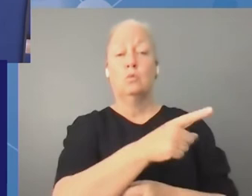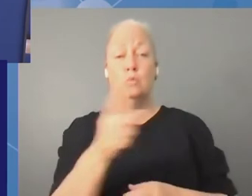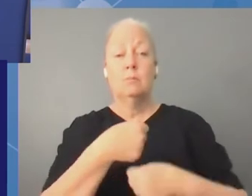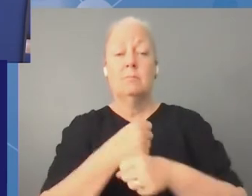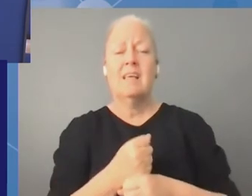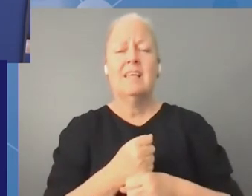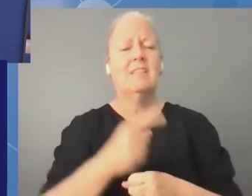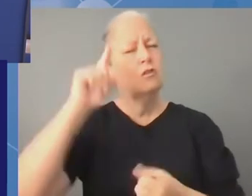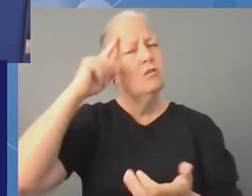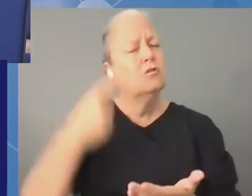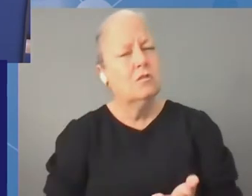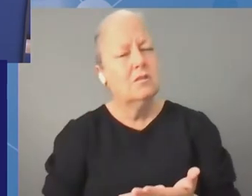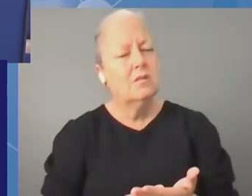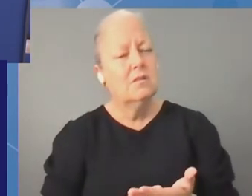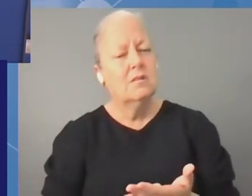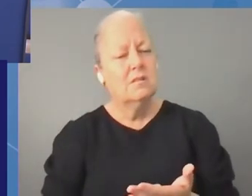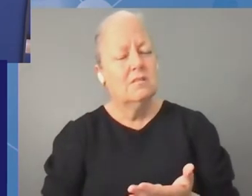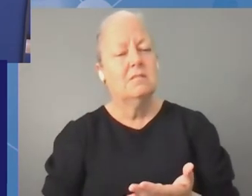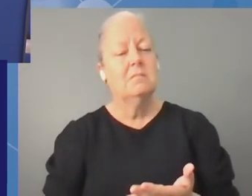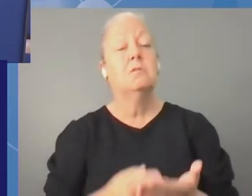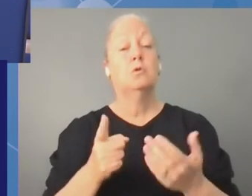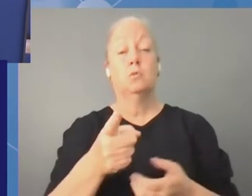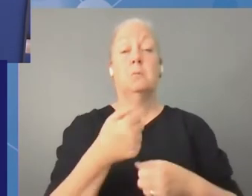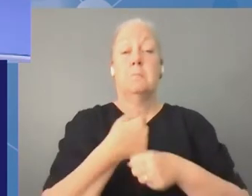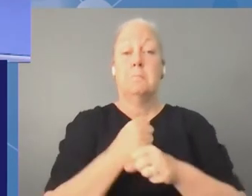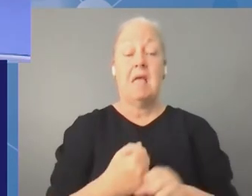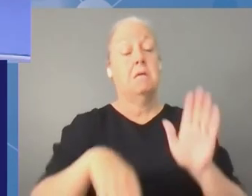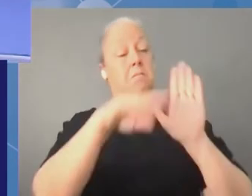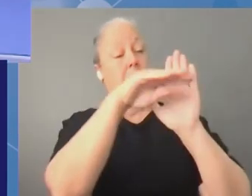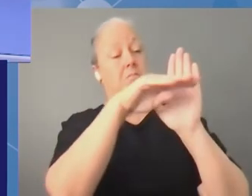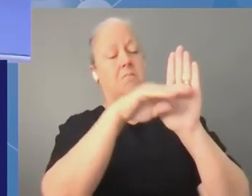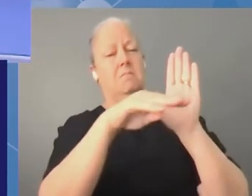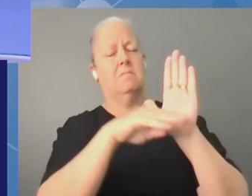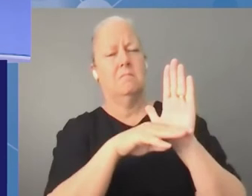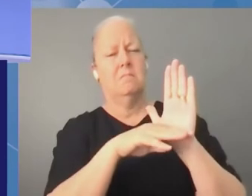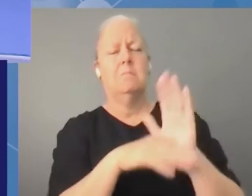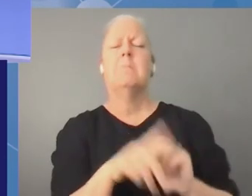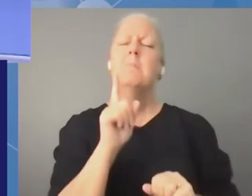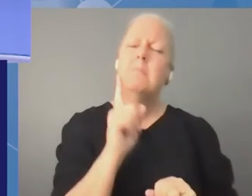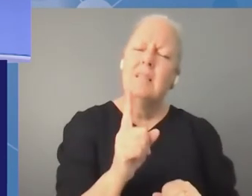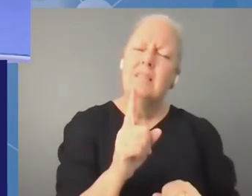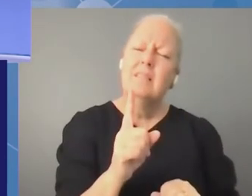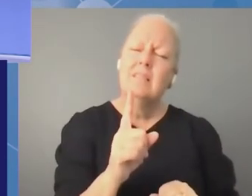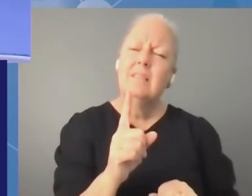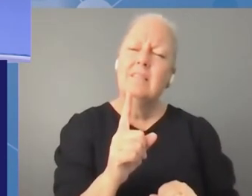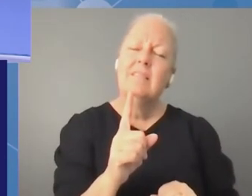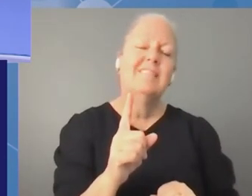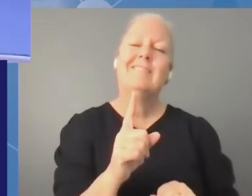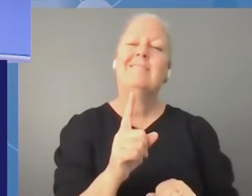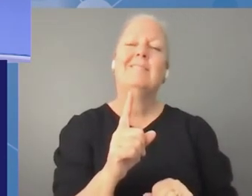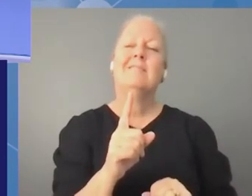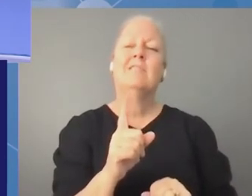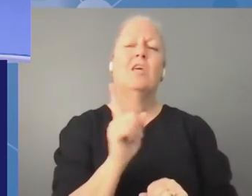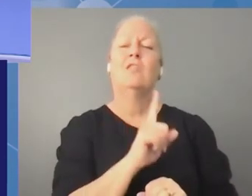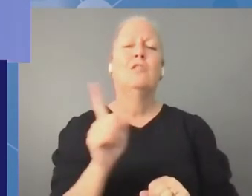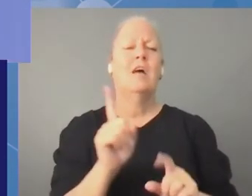在决策过程中应该多听年轻人的呼声，他们的态度啊，是我们